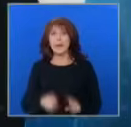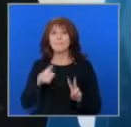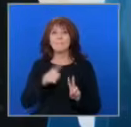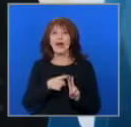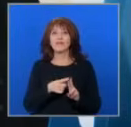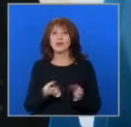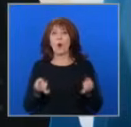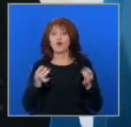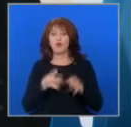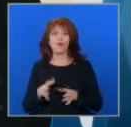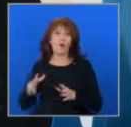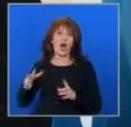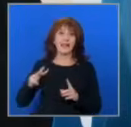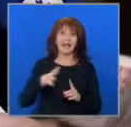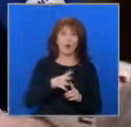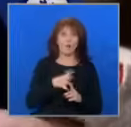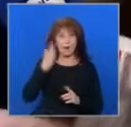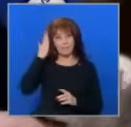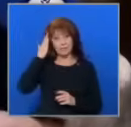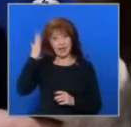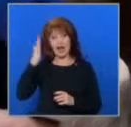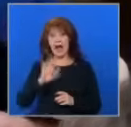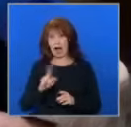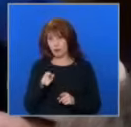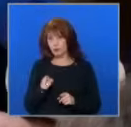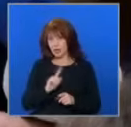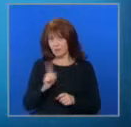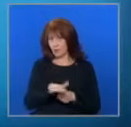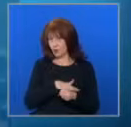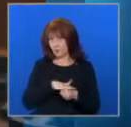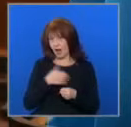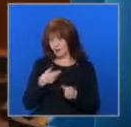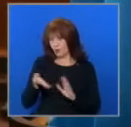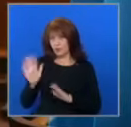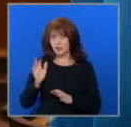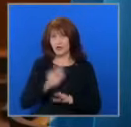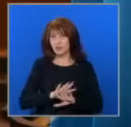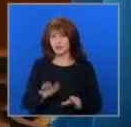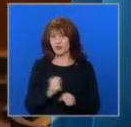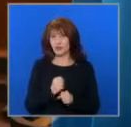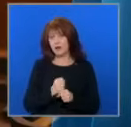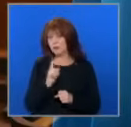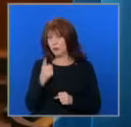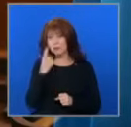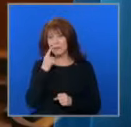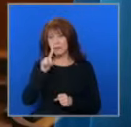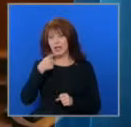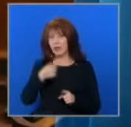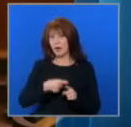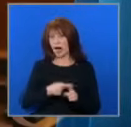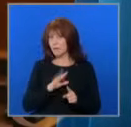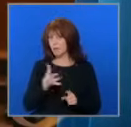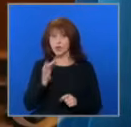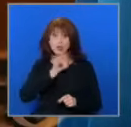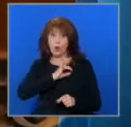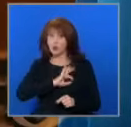Пеевски отново атакува премиера. Ако той не може да се справи, да отида да му свърша работа. Мога да отида за един месец да пробваме. Ако нещата са по-успешни и